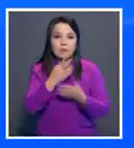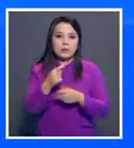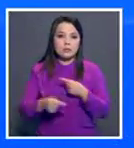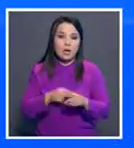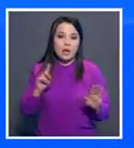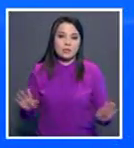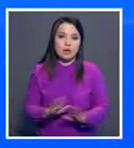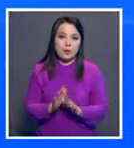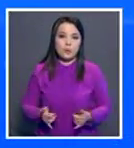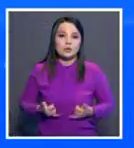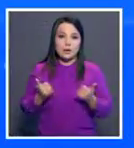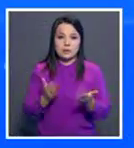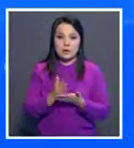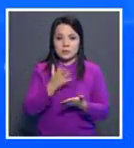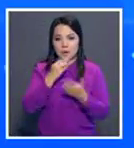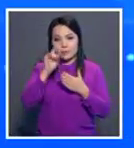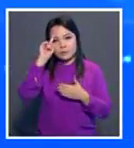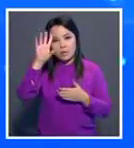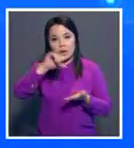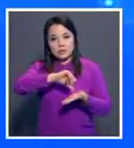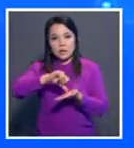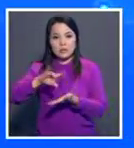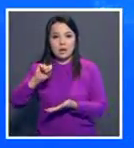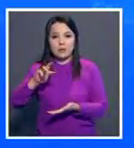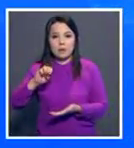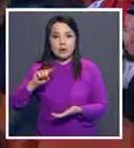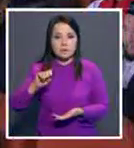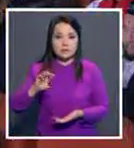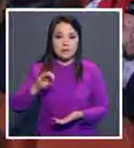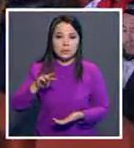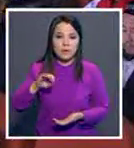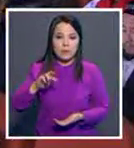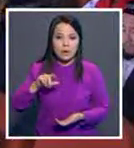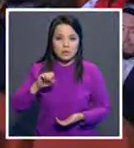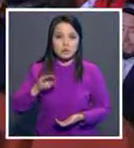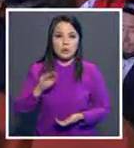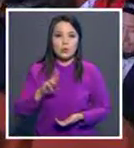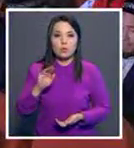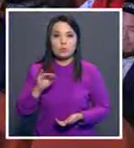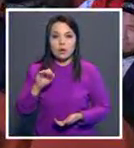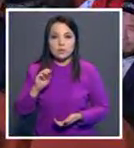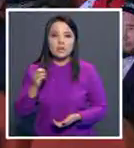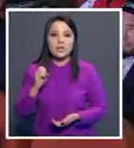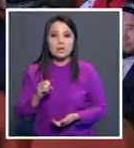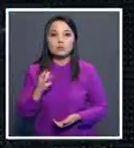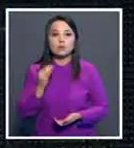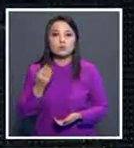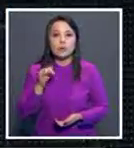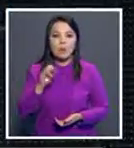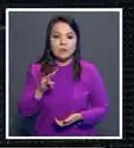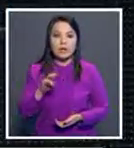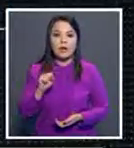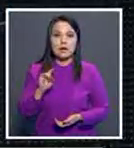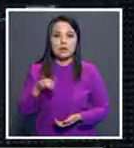ән кеші өтті. Онда елімізге танымал өнерпаздар Рамазан Стамғазиев, Жоламан Құжиманов, Еркін Шүкіман және Ардақ Исатаева